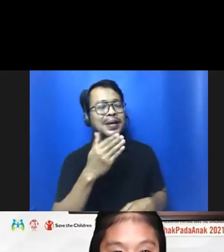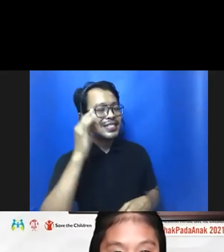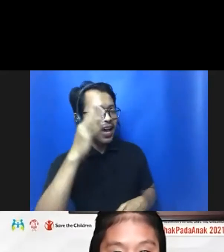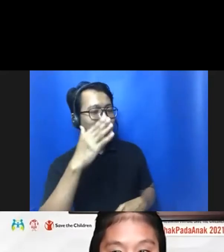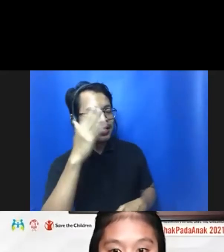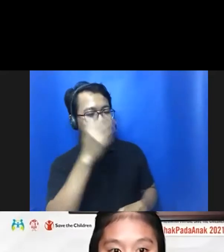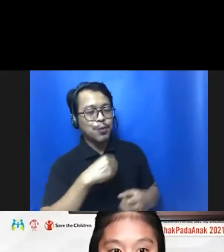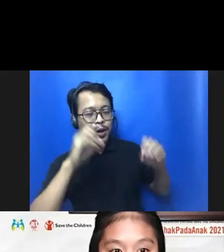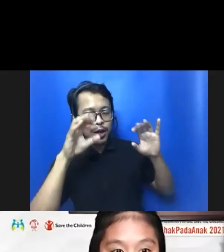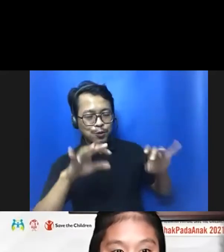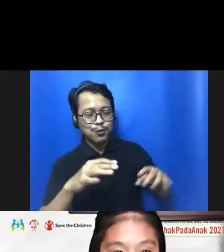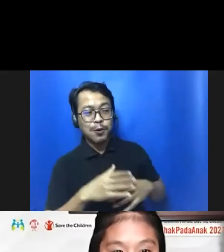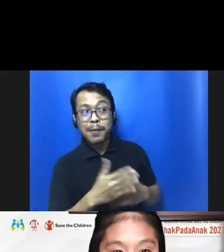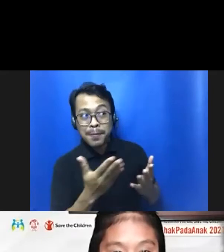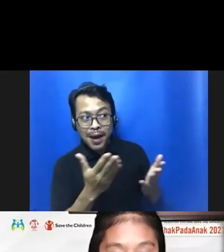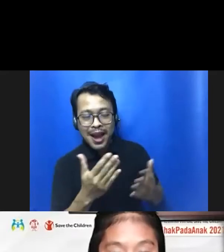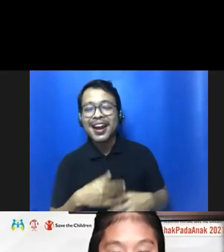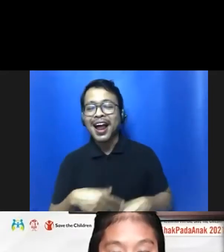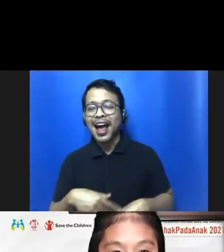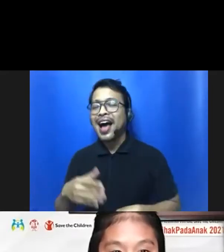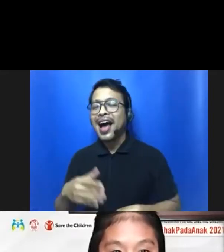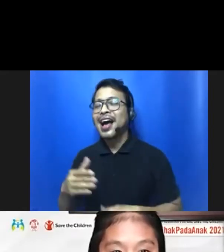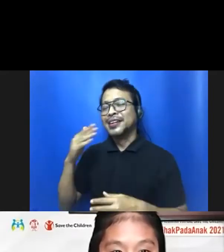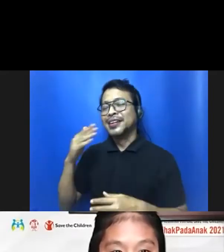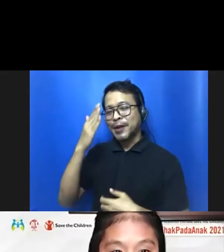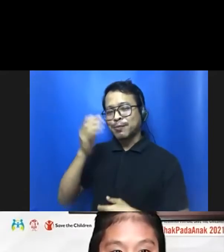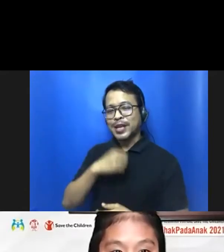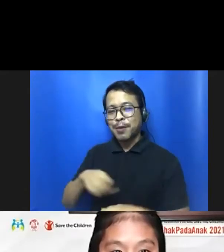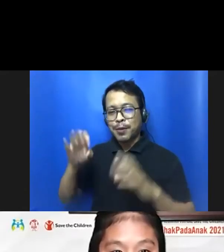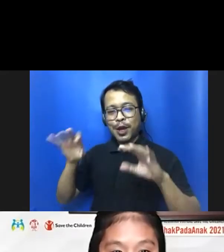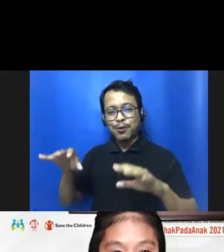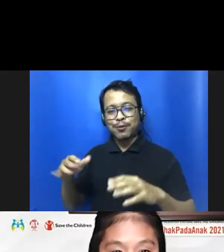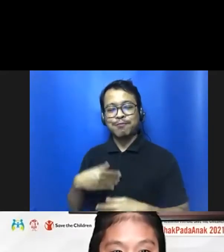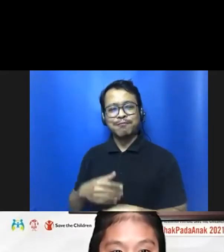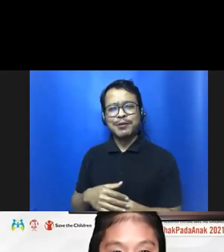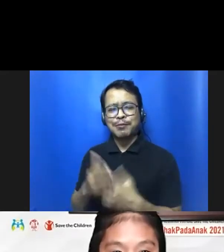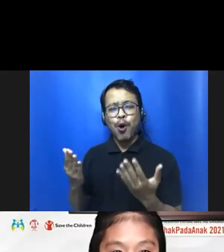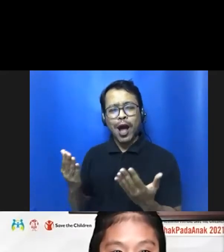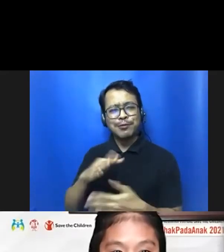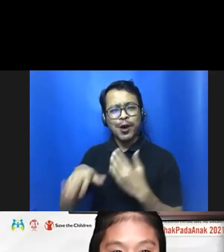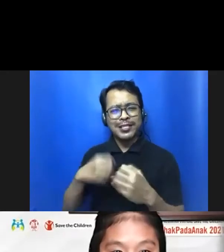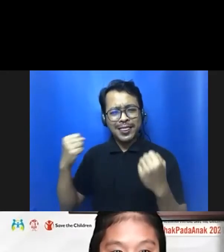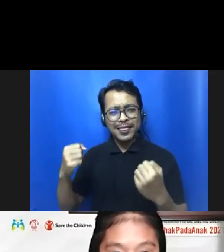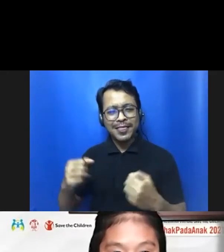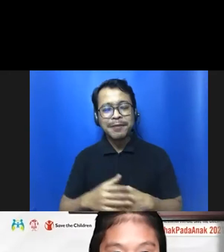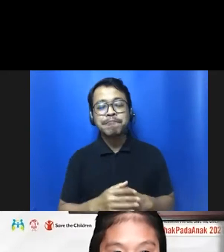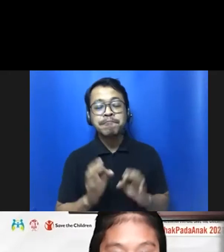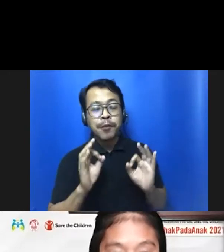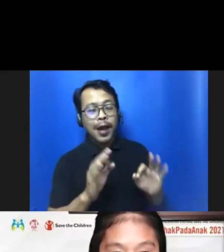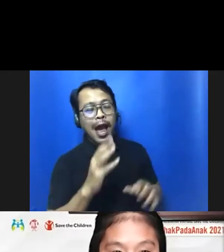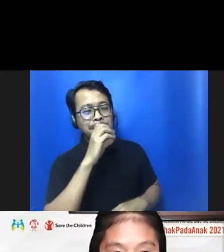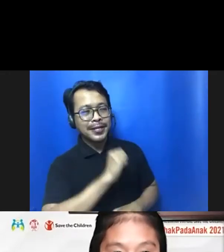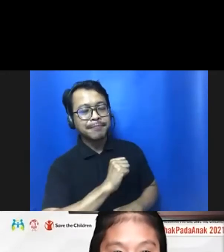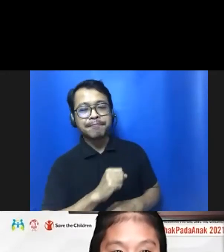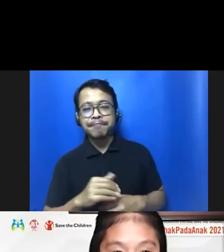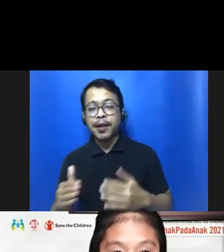kabar? Waalaikumsalam warahmatullahi wabarakatuh. Semoga sehat-sehat semuanya ya, Ibu. Amin, amin. Terima kasih. Narasumber berikutnya